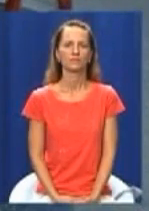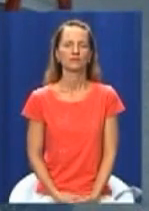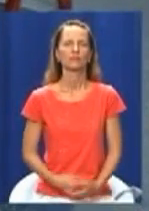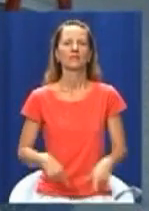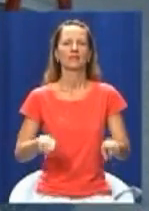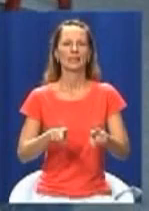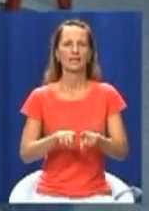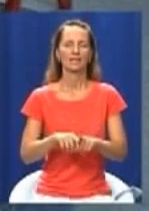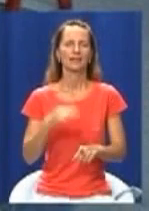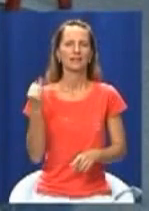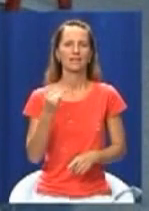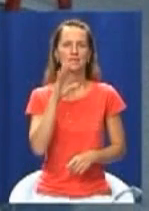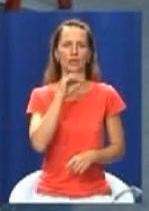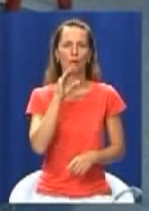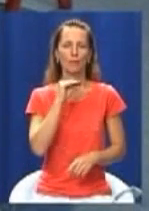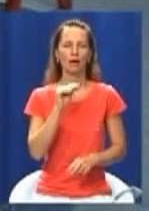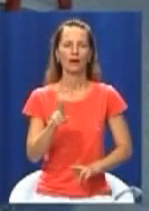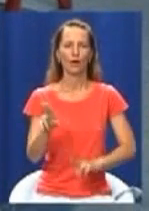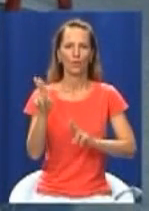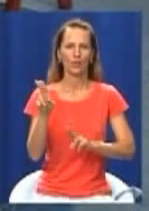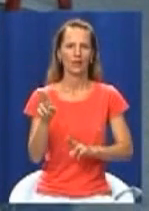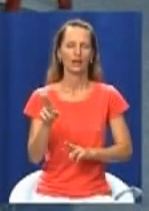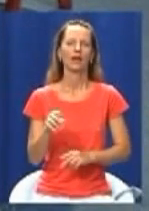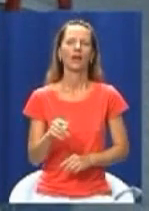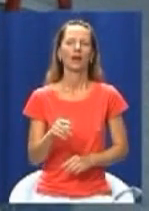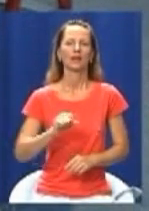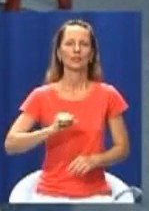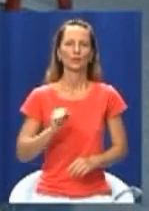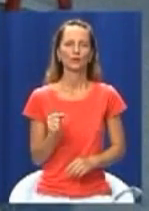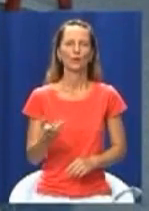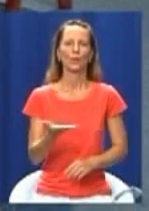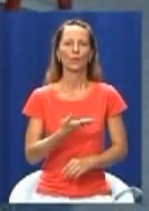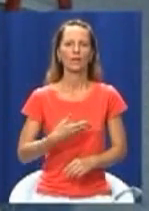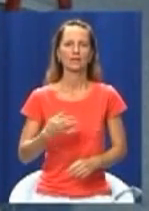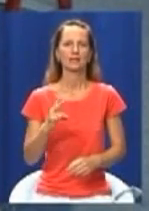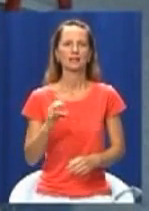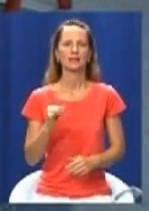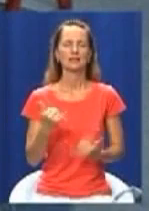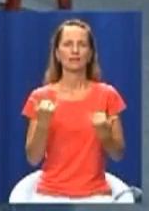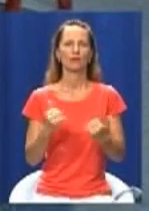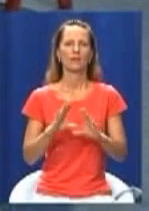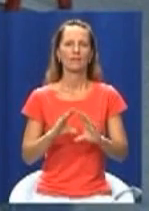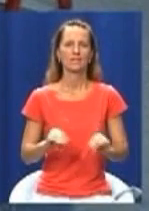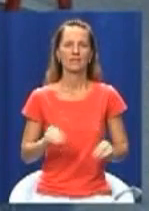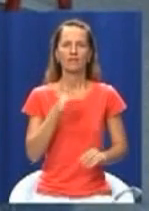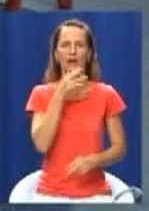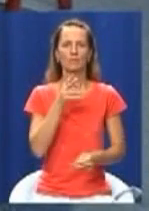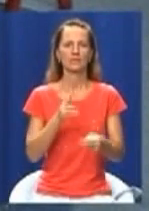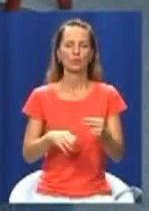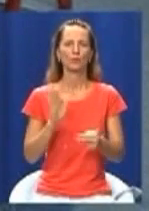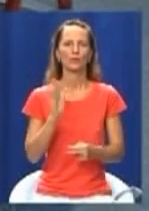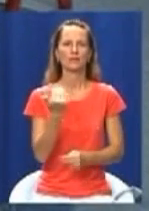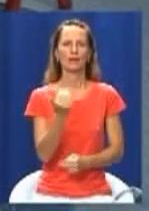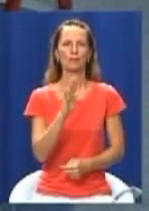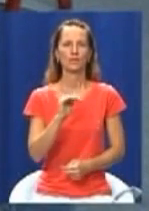Ось такий він цікавий пес-мисливець. Ну, друзі, у нас на сьогодні все. Наш час вичерпано. Будемо з вами